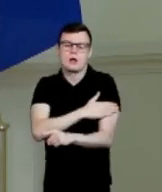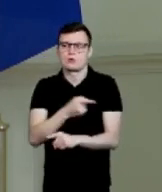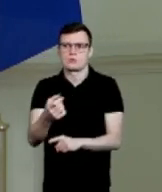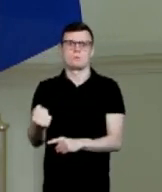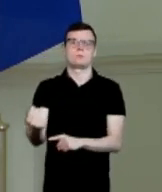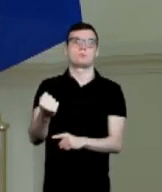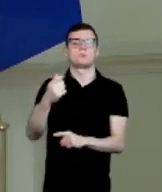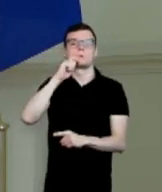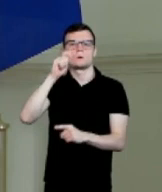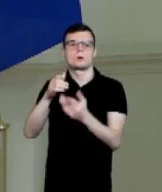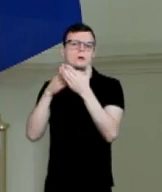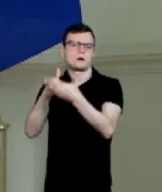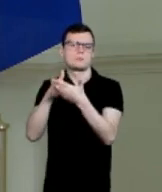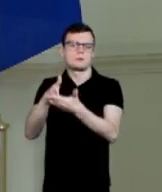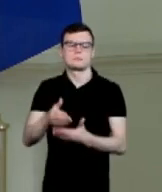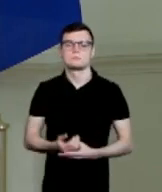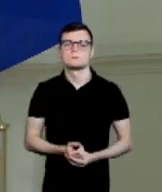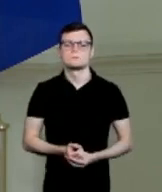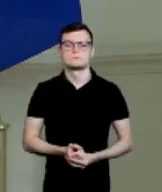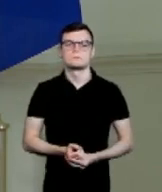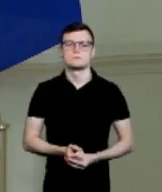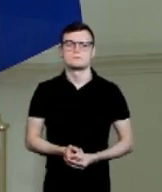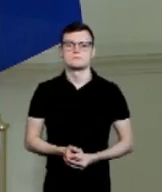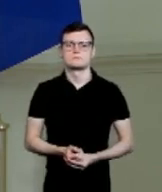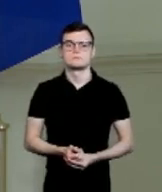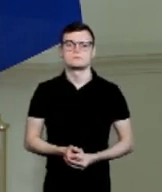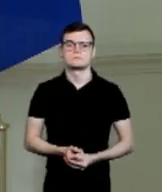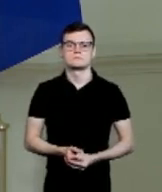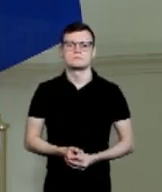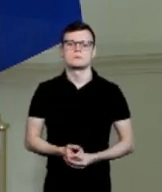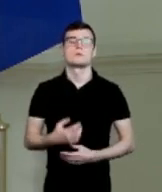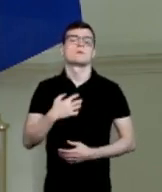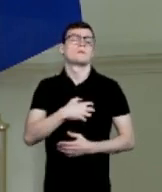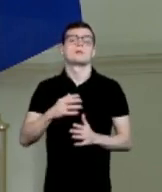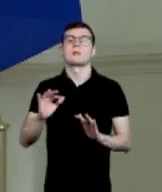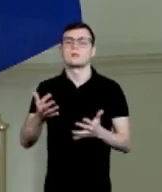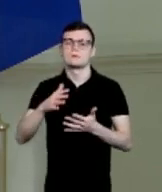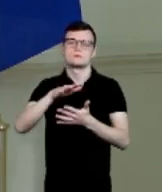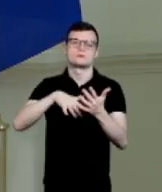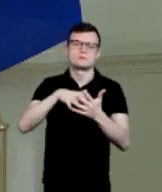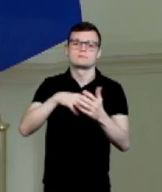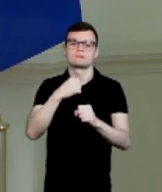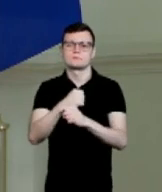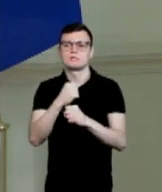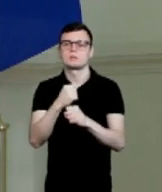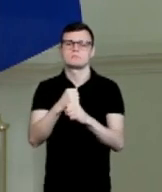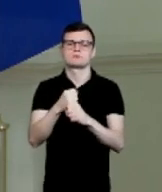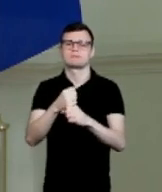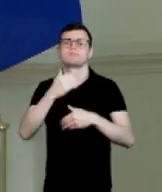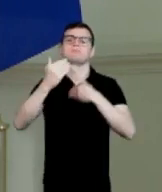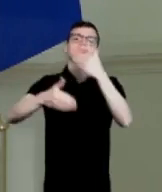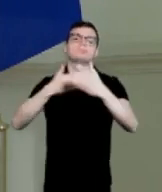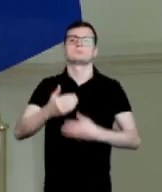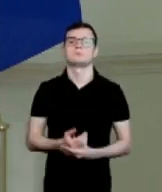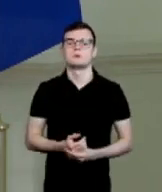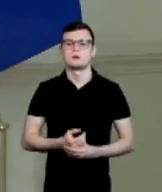Ukrainos rėmėjų. Ir labai svarbu tęsti darbą abiemis kryptimis, visų pirma, teikti